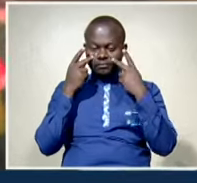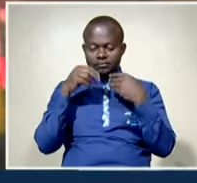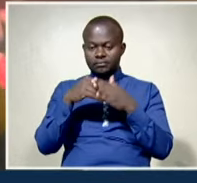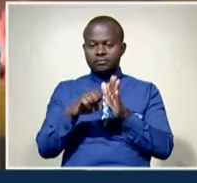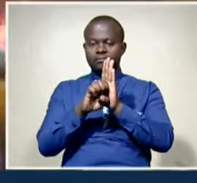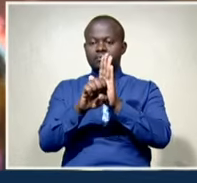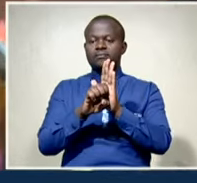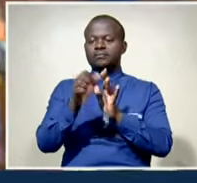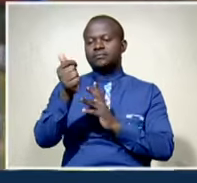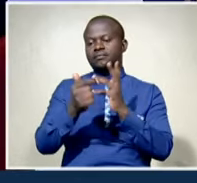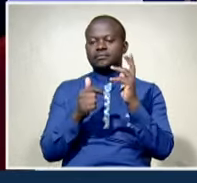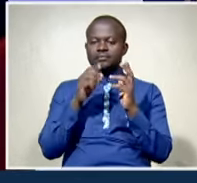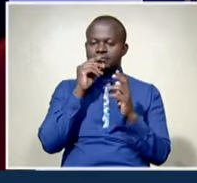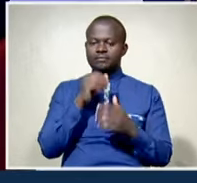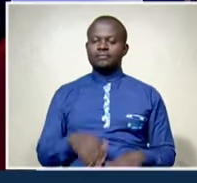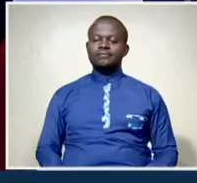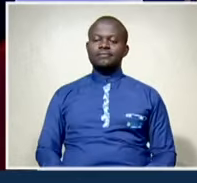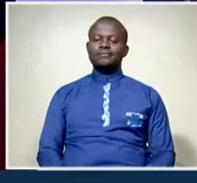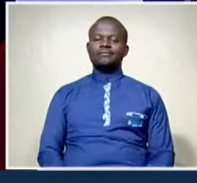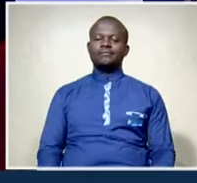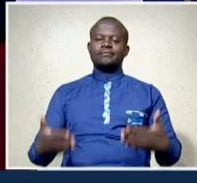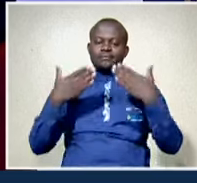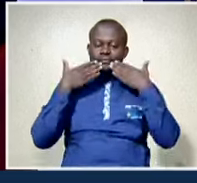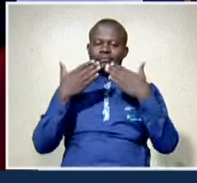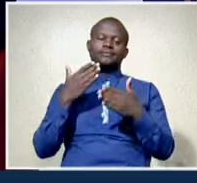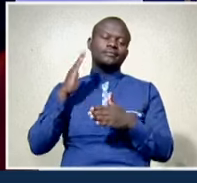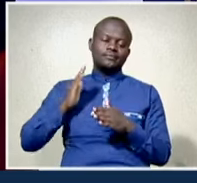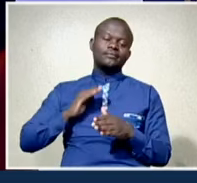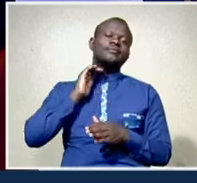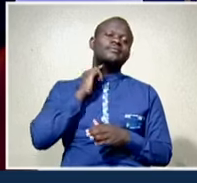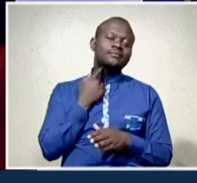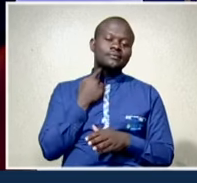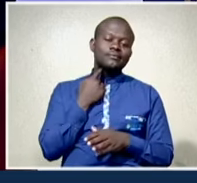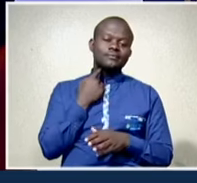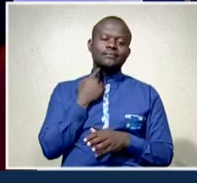expo nibyo naba nkubwiye bona urakoze cyane ndumva ihuye haryoshye yego hararyoshye cyane.